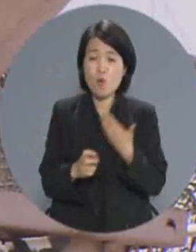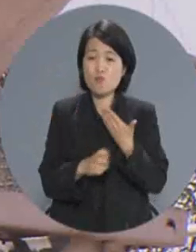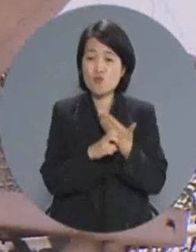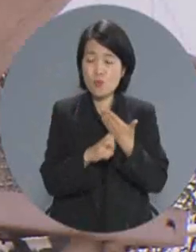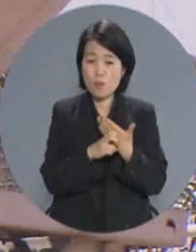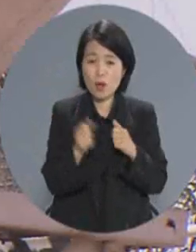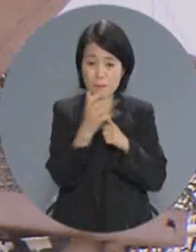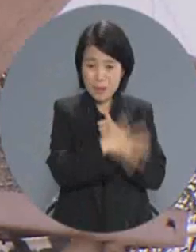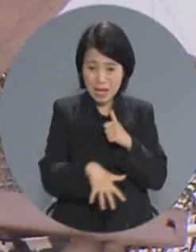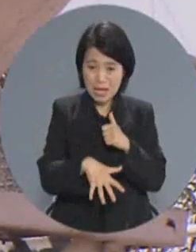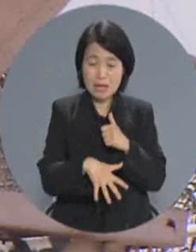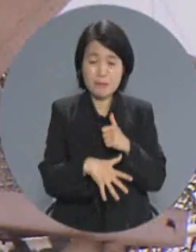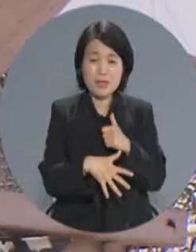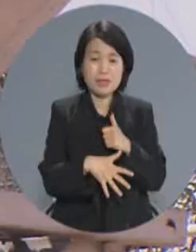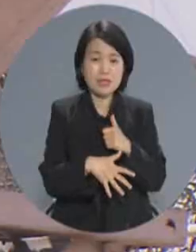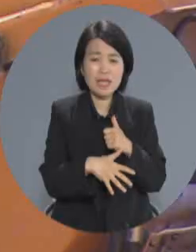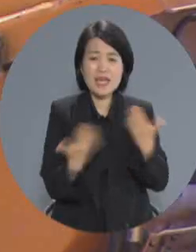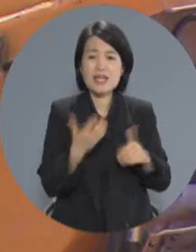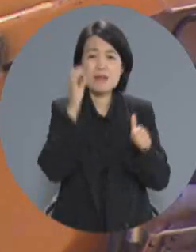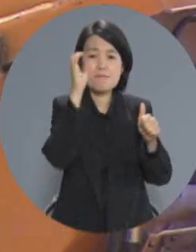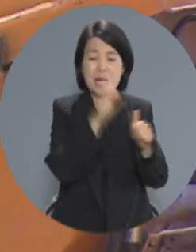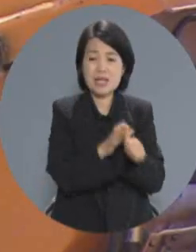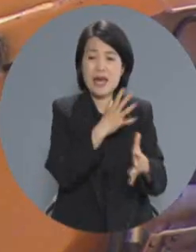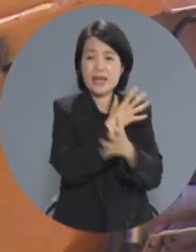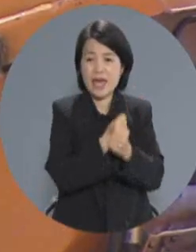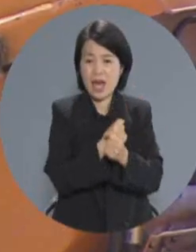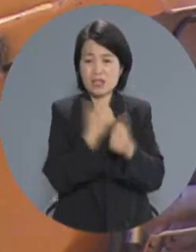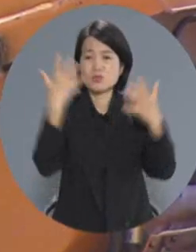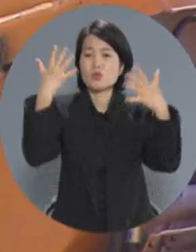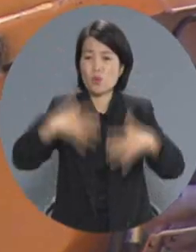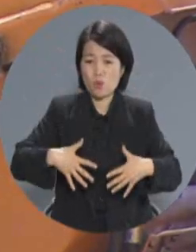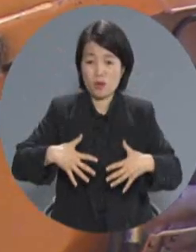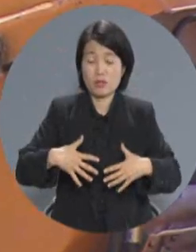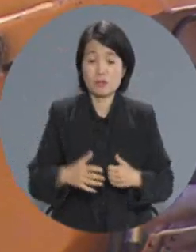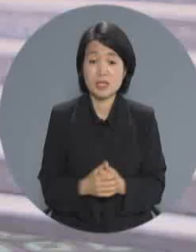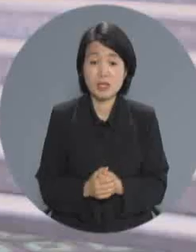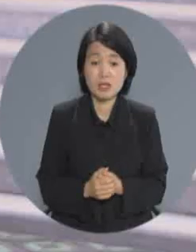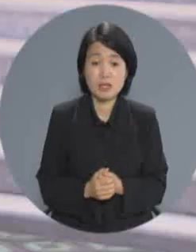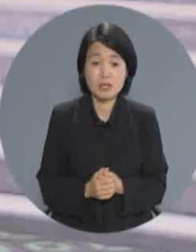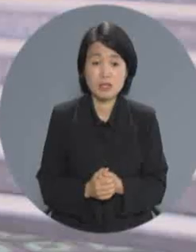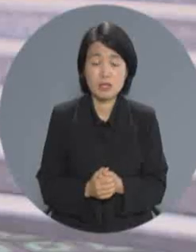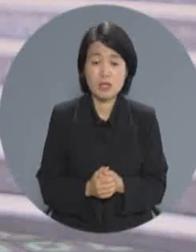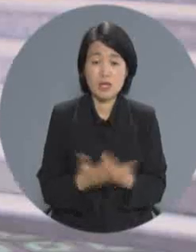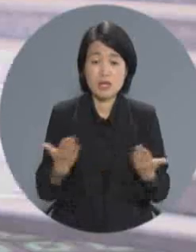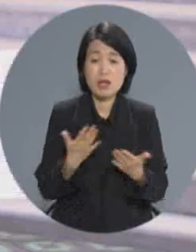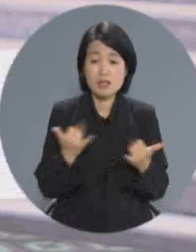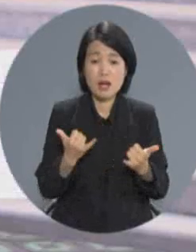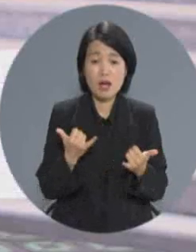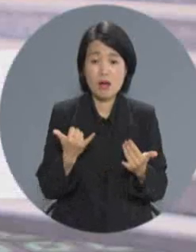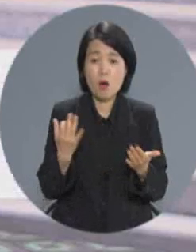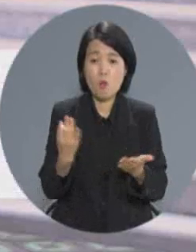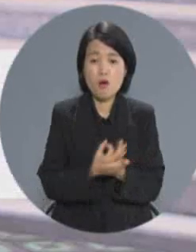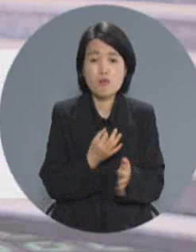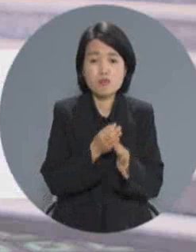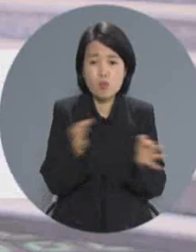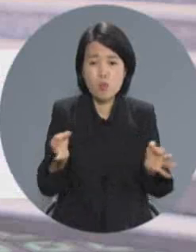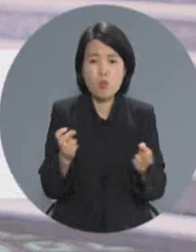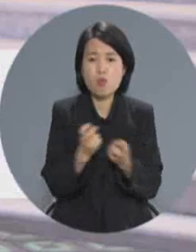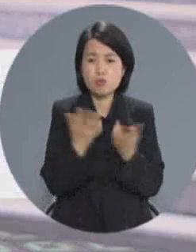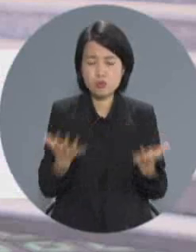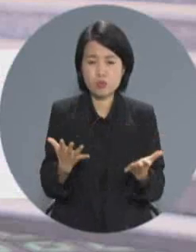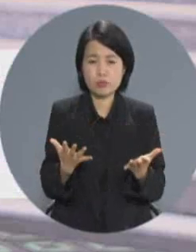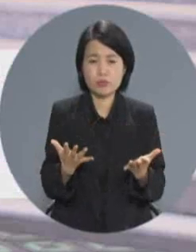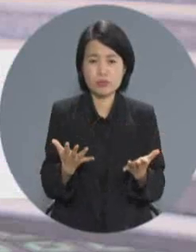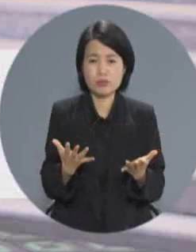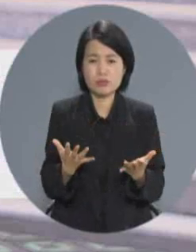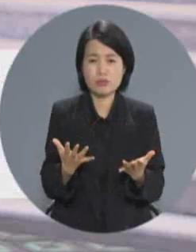노동자가 타설 작업까지 주관하도록 계약 조건을 내걸고 있다는 겁니다. 직원들 급여 주고 오래 하니까 어쩔 수 없이 이제는 울자 몇